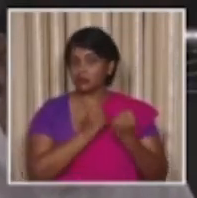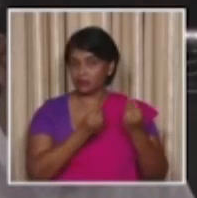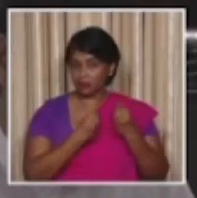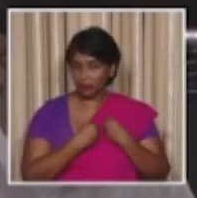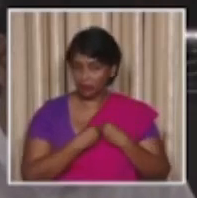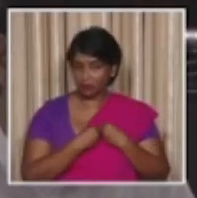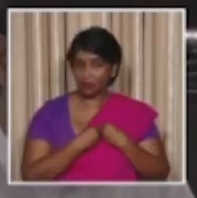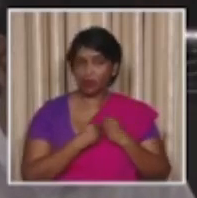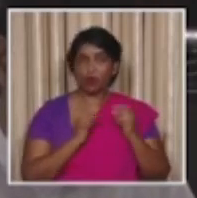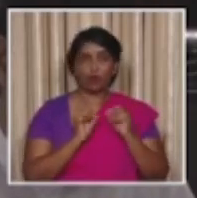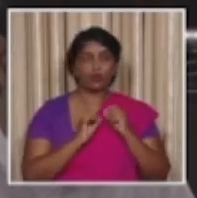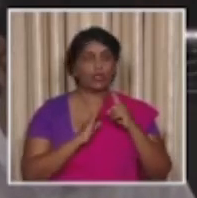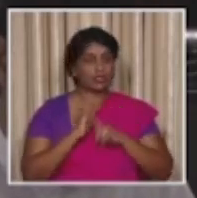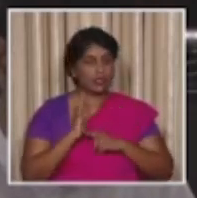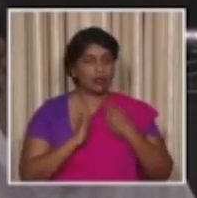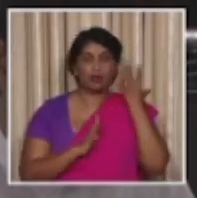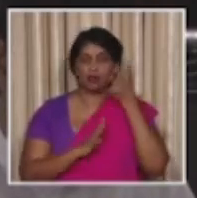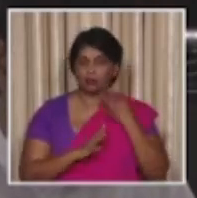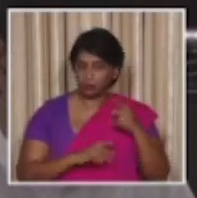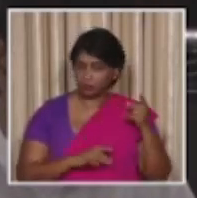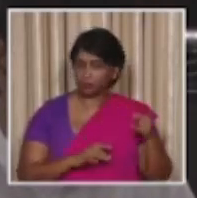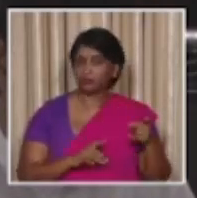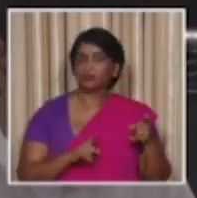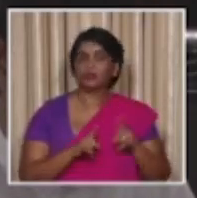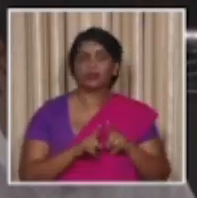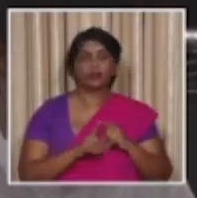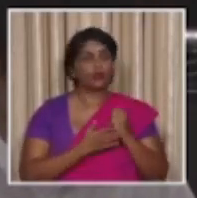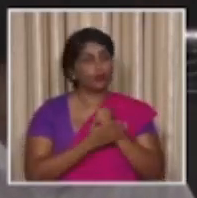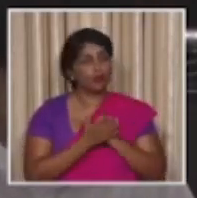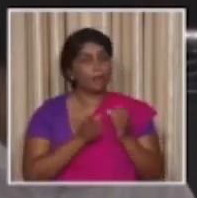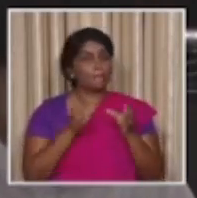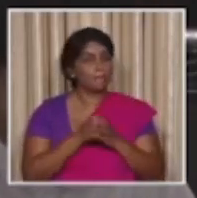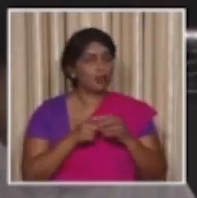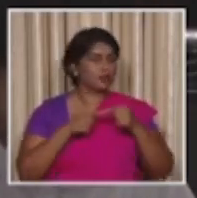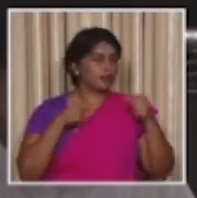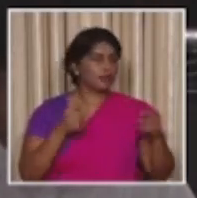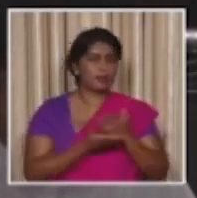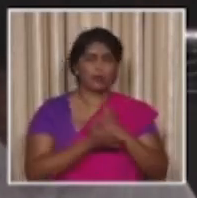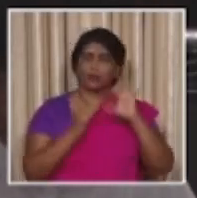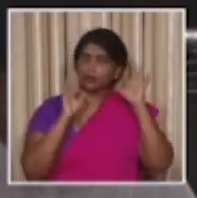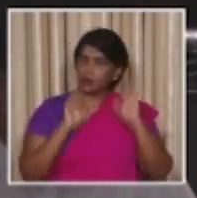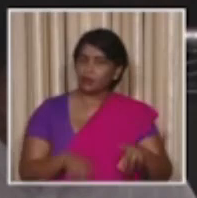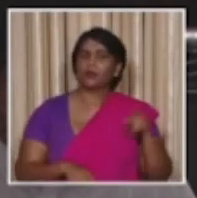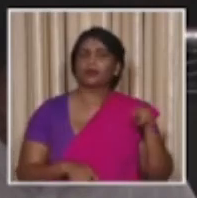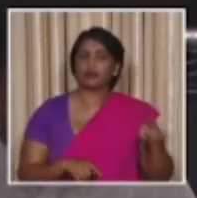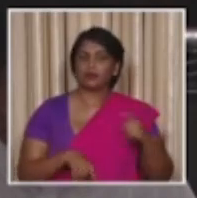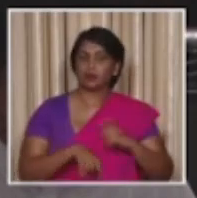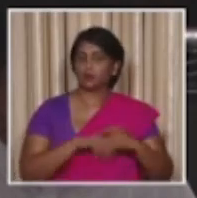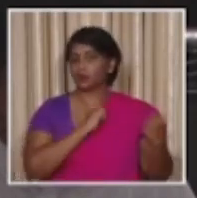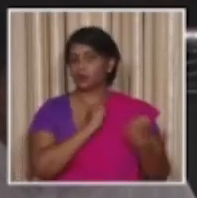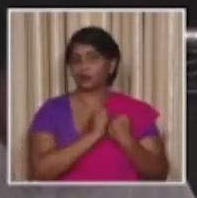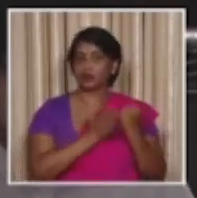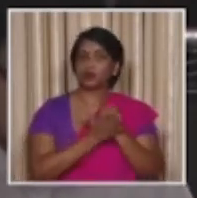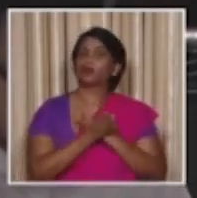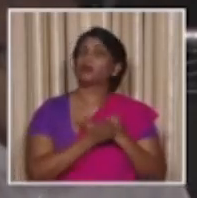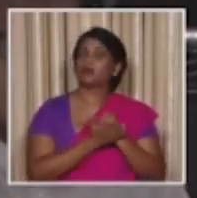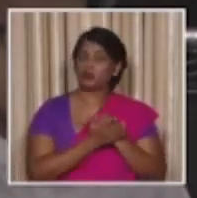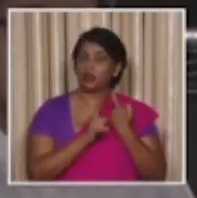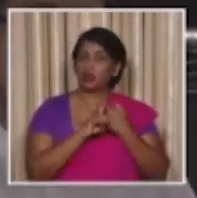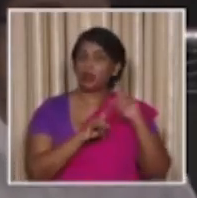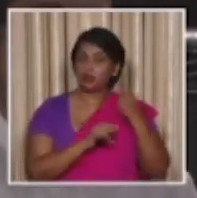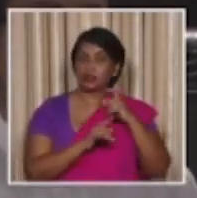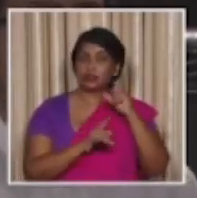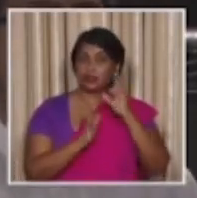දීපු බුද්ධික ජයවිලාල් නගරාධිපතිතුමාට සහ සියලුම පක්ෂ විපක්ෂ බේදකී තොරව ඒ වෙලාවේ සහායක දුන්න සියලුම කඩුවල